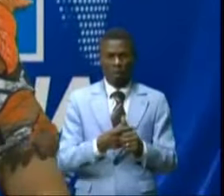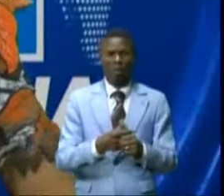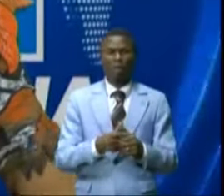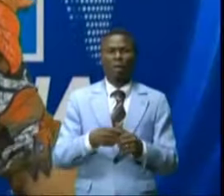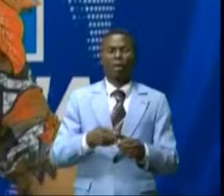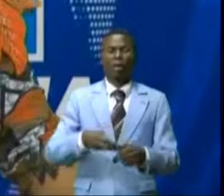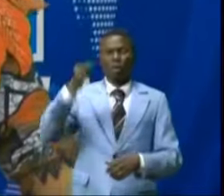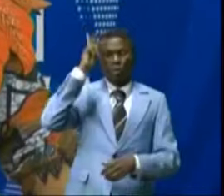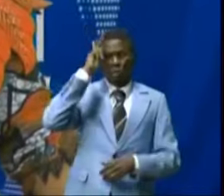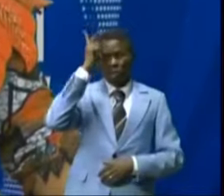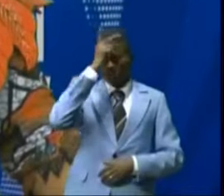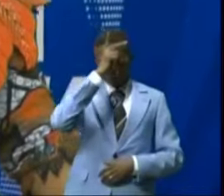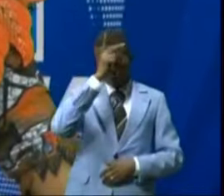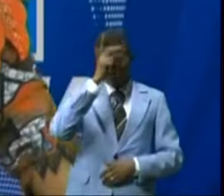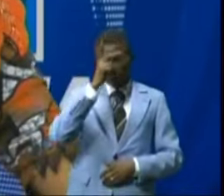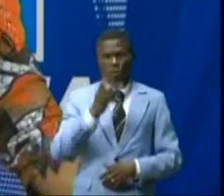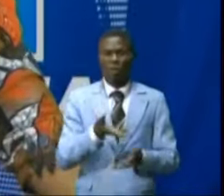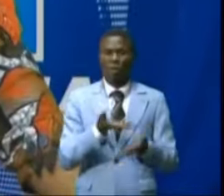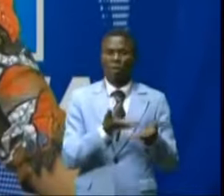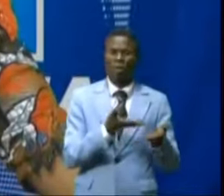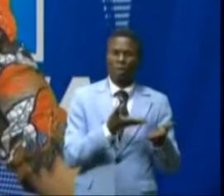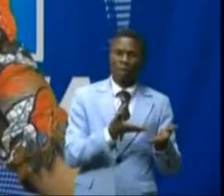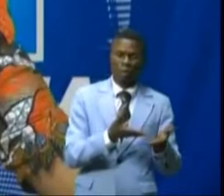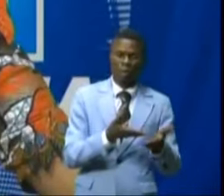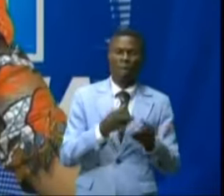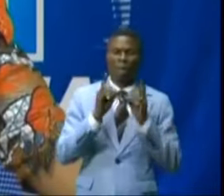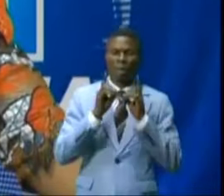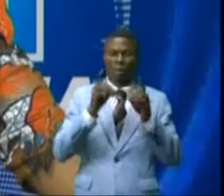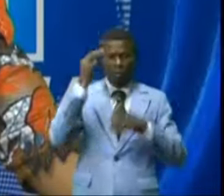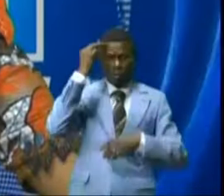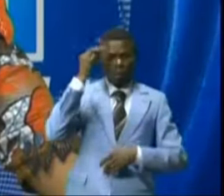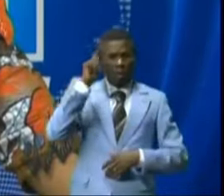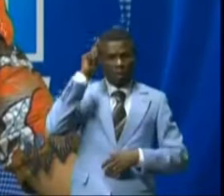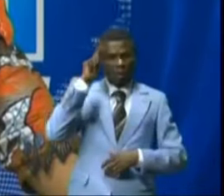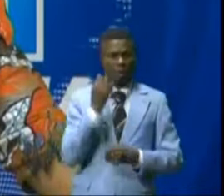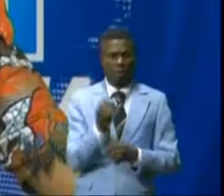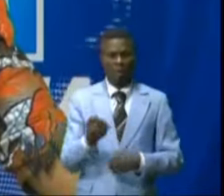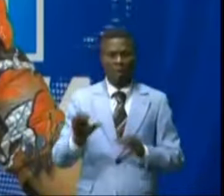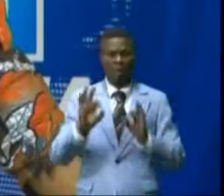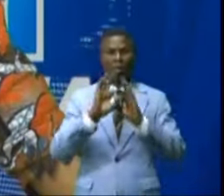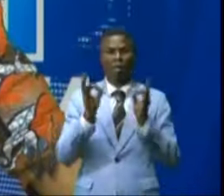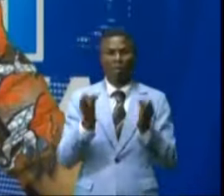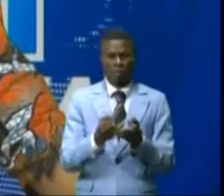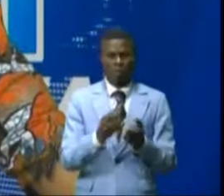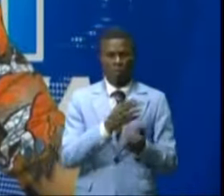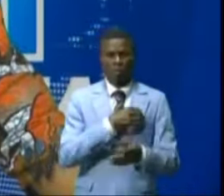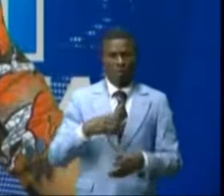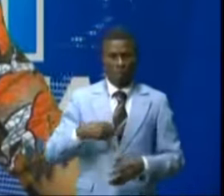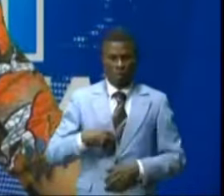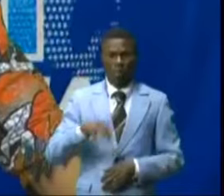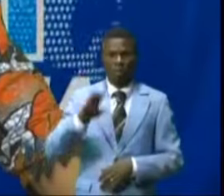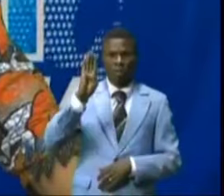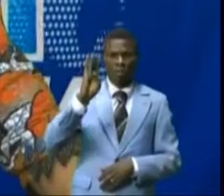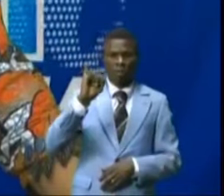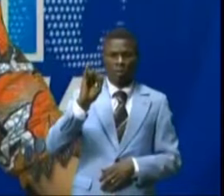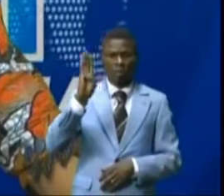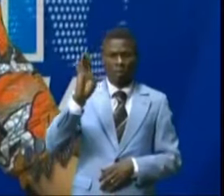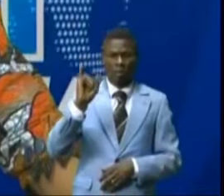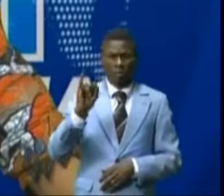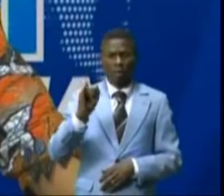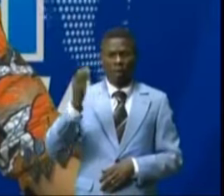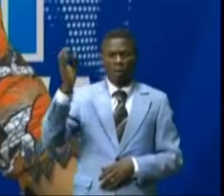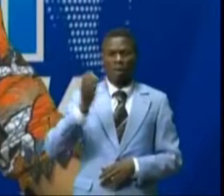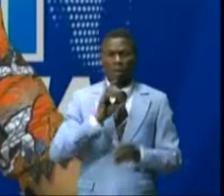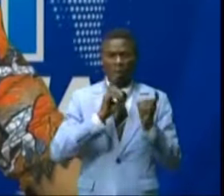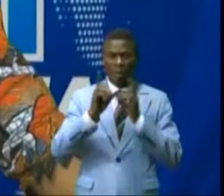du Haut-Katanga. Telle est en substance la déclaration de la ministre du Genre, Enfants et Familles, Mireille Massangou-Bibi, au sortir de l'audience que